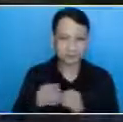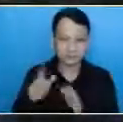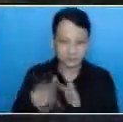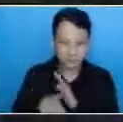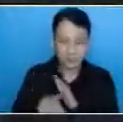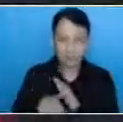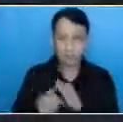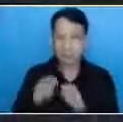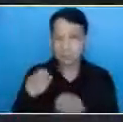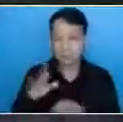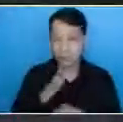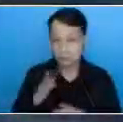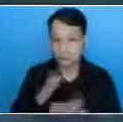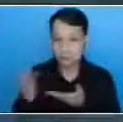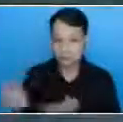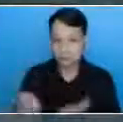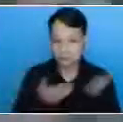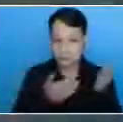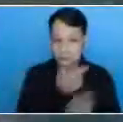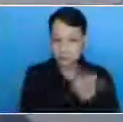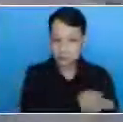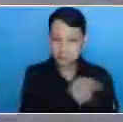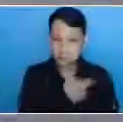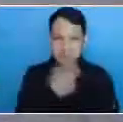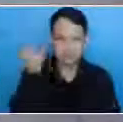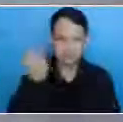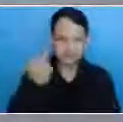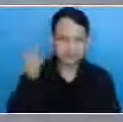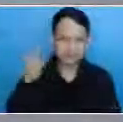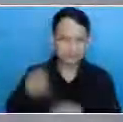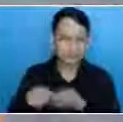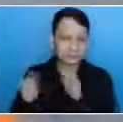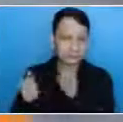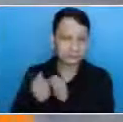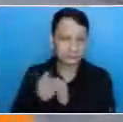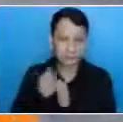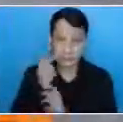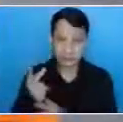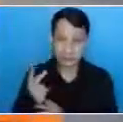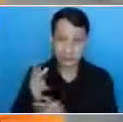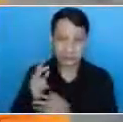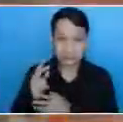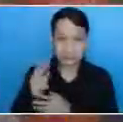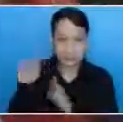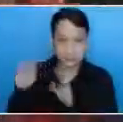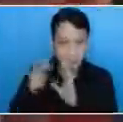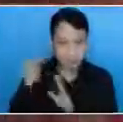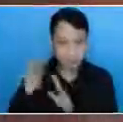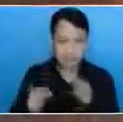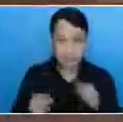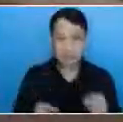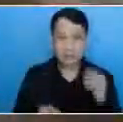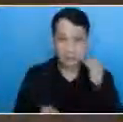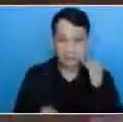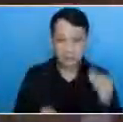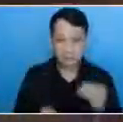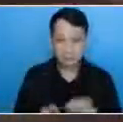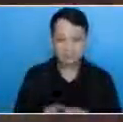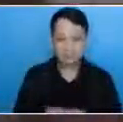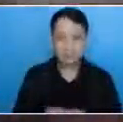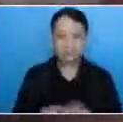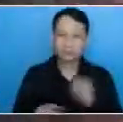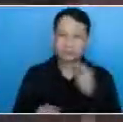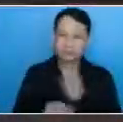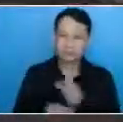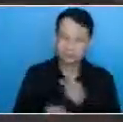shop. Hindi naman napigilan usisain ni Oggy ang mga pinagdaanan ni Berwin bago nagnegosyo at dito inamin ni Berwin